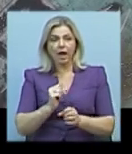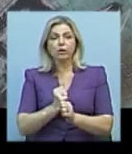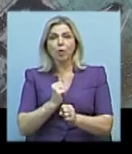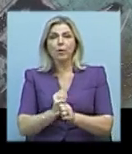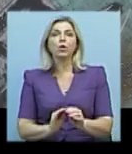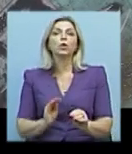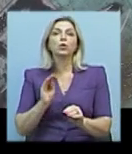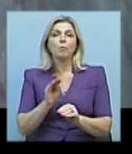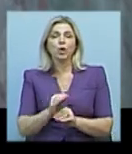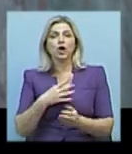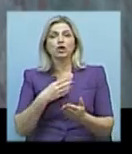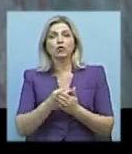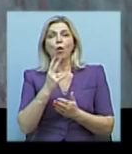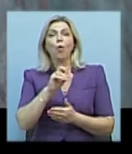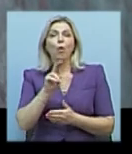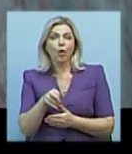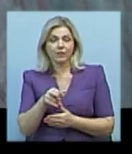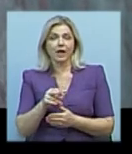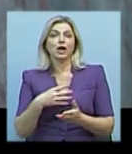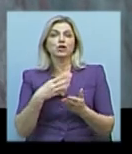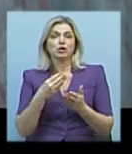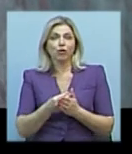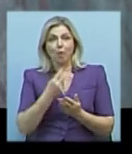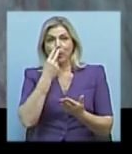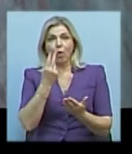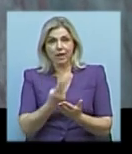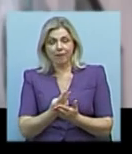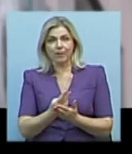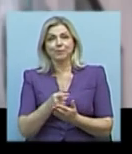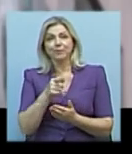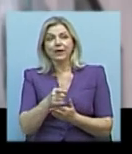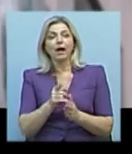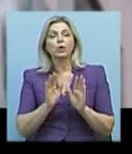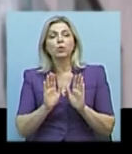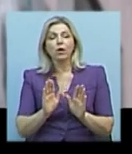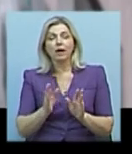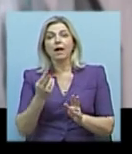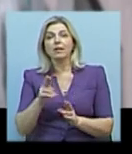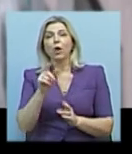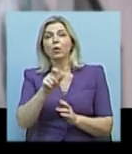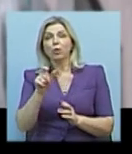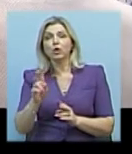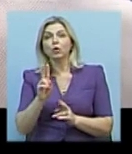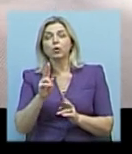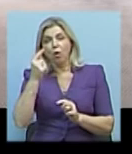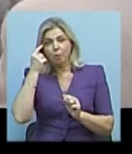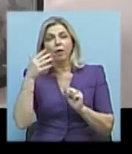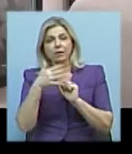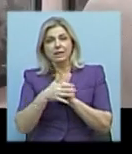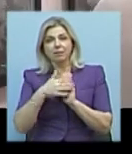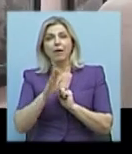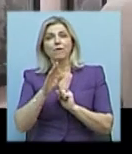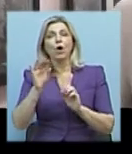сучасний якби код, кодую це і даю сучасному прояву. У мене там натяки є. Це тільки для людей, які трошки розбираються в